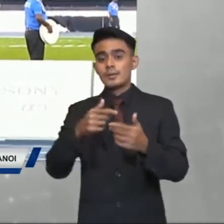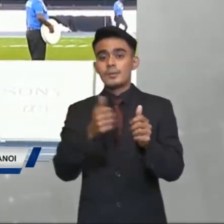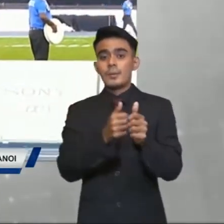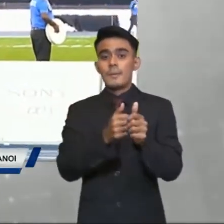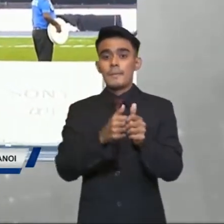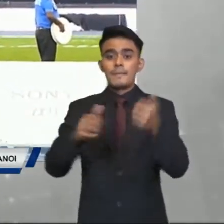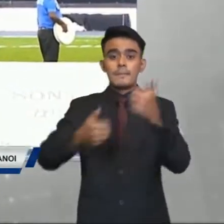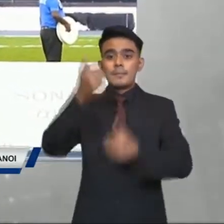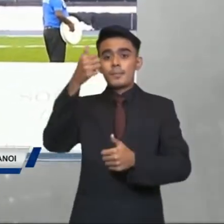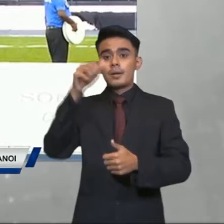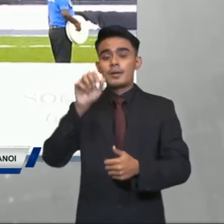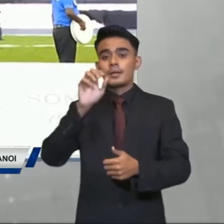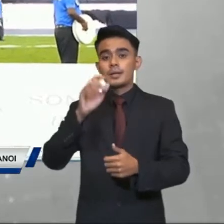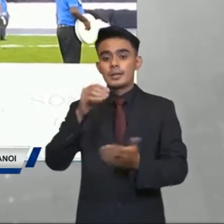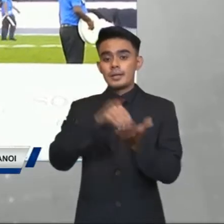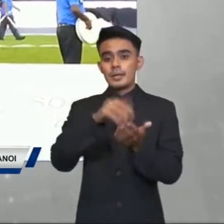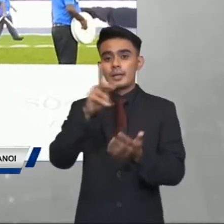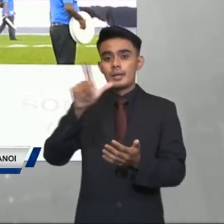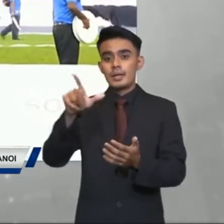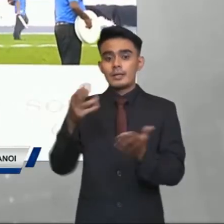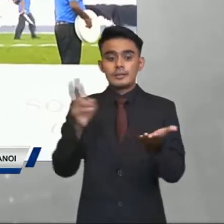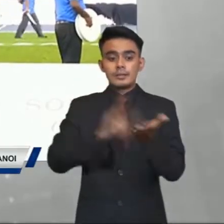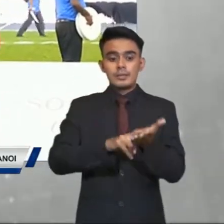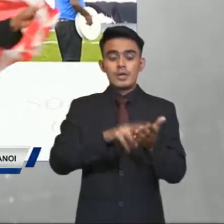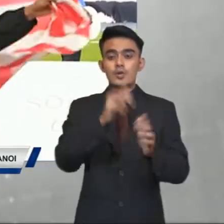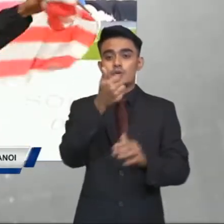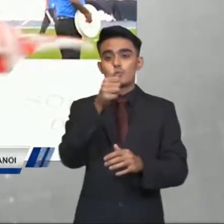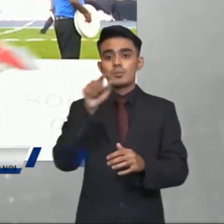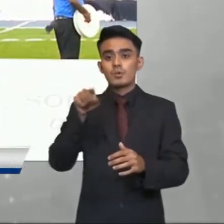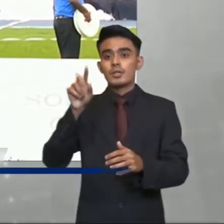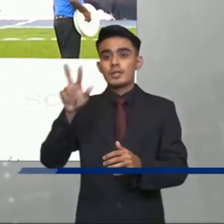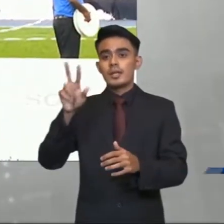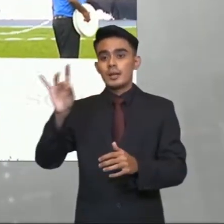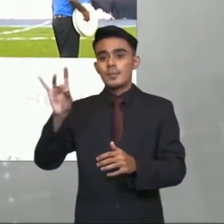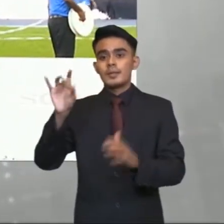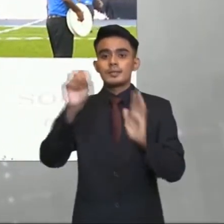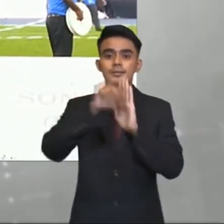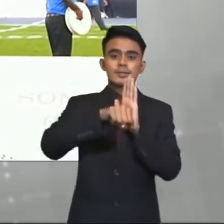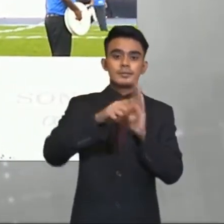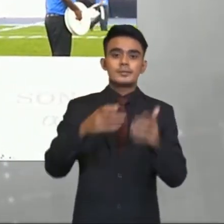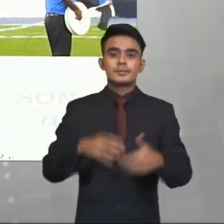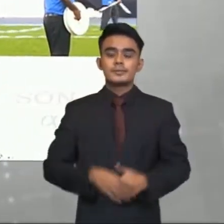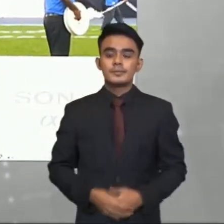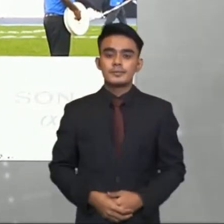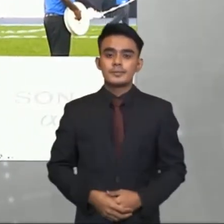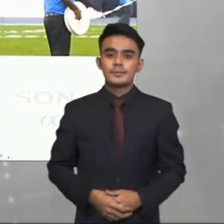lemas pada edisi 2017 di Kuala Lumpur dengan cekatan 10 pengganti ke-8 saat ini